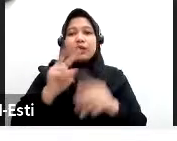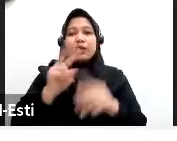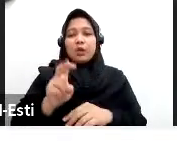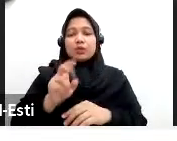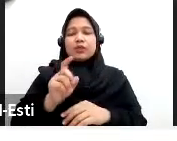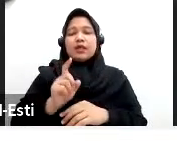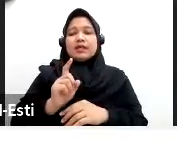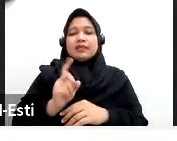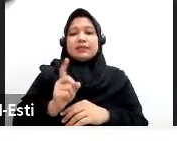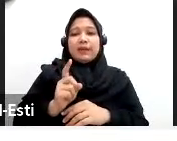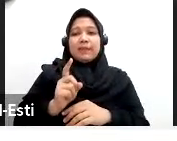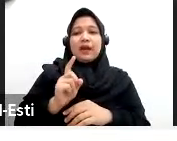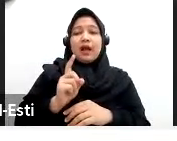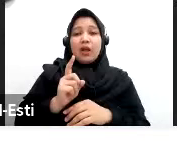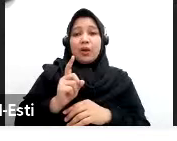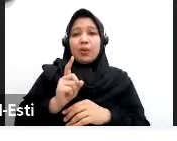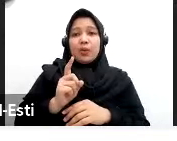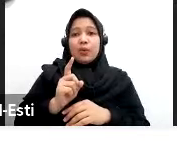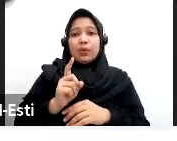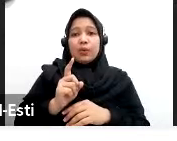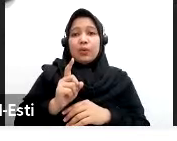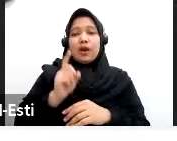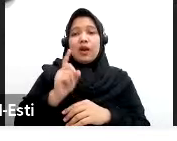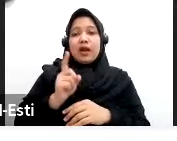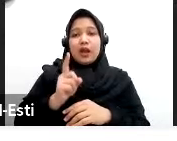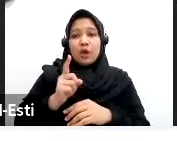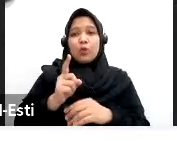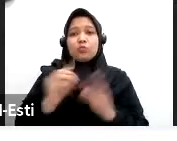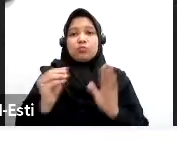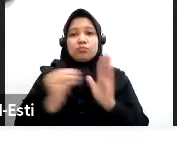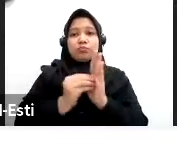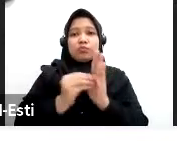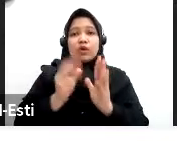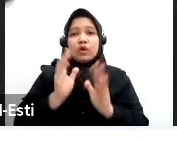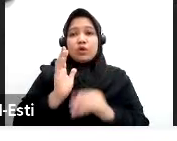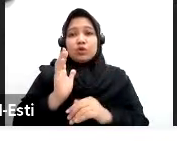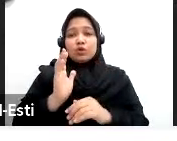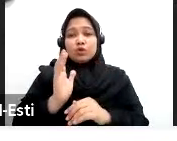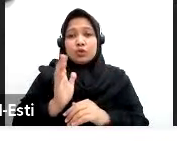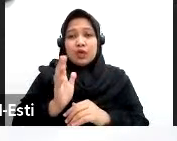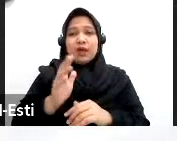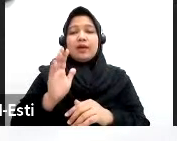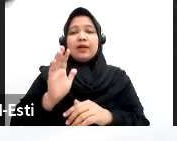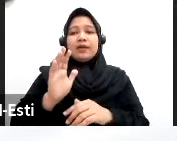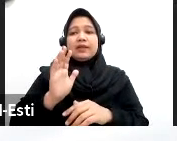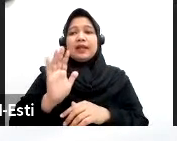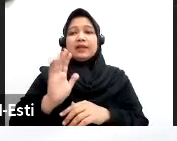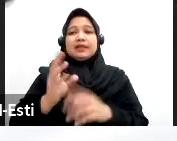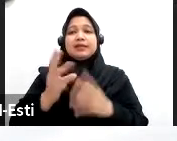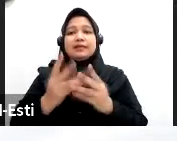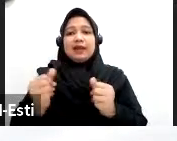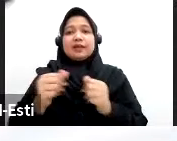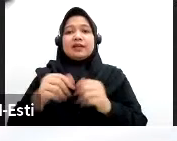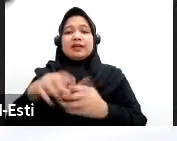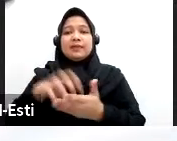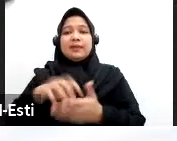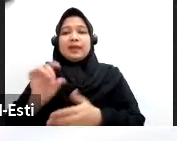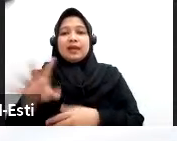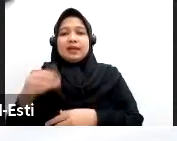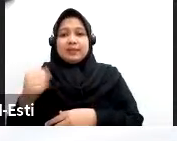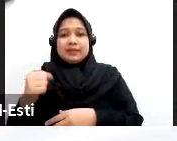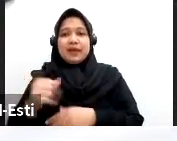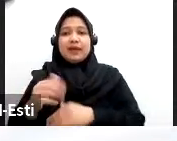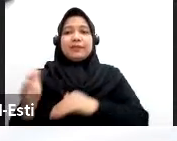ketika dia sudah dihasilkan di sini dia tidak dapat mening pindah ke tempat lain kayaknya elemen